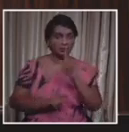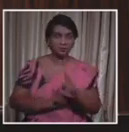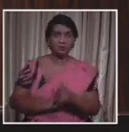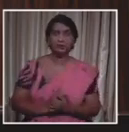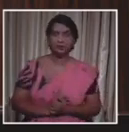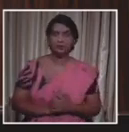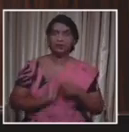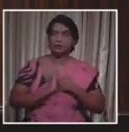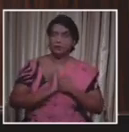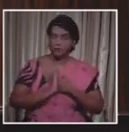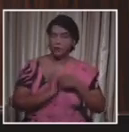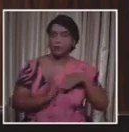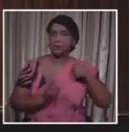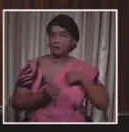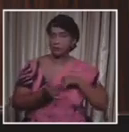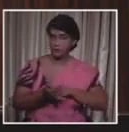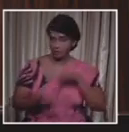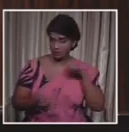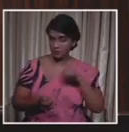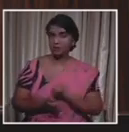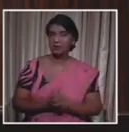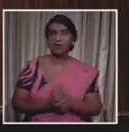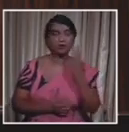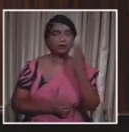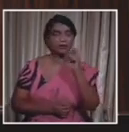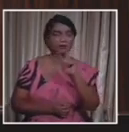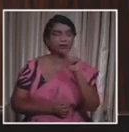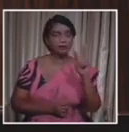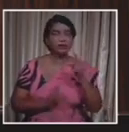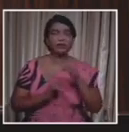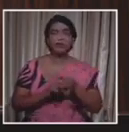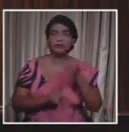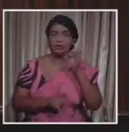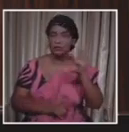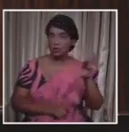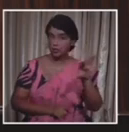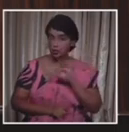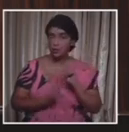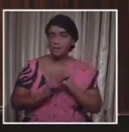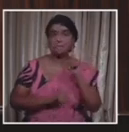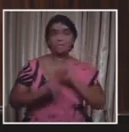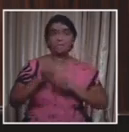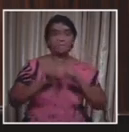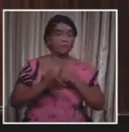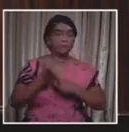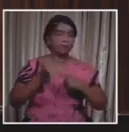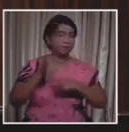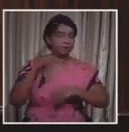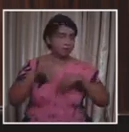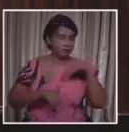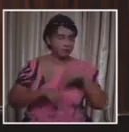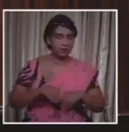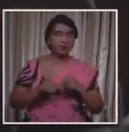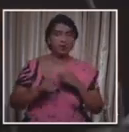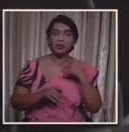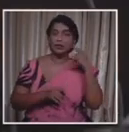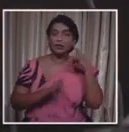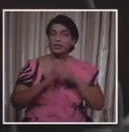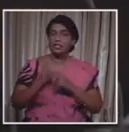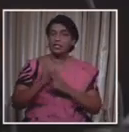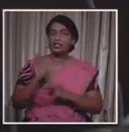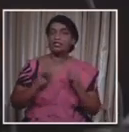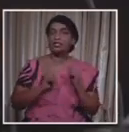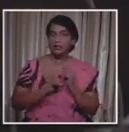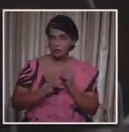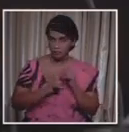Garu Mahalekamathumani, 2022 ජනාධිපතිවරයා තේරීමේ පාර්ලිමේන්තු මැතිවරණයට ජාතික ජනබලවේගය නියෝජනය